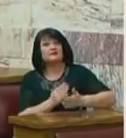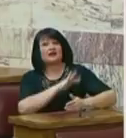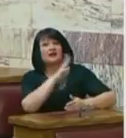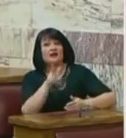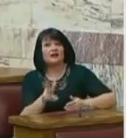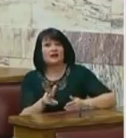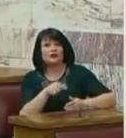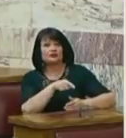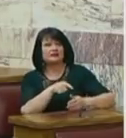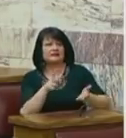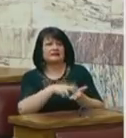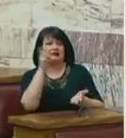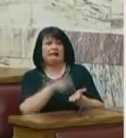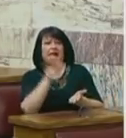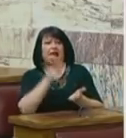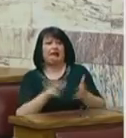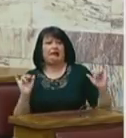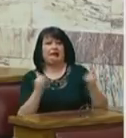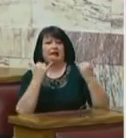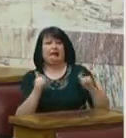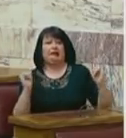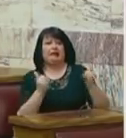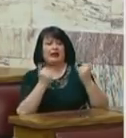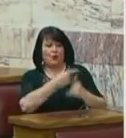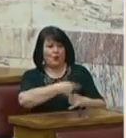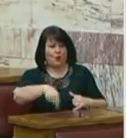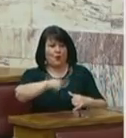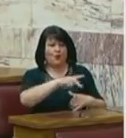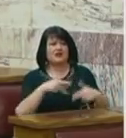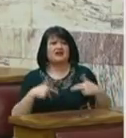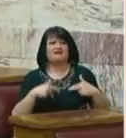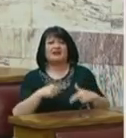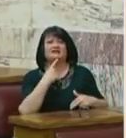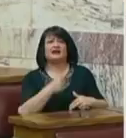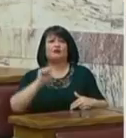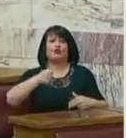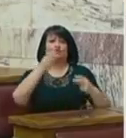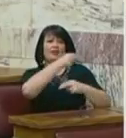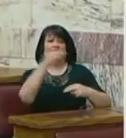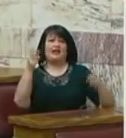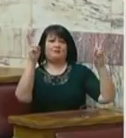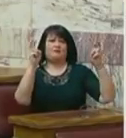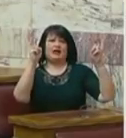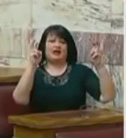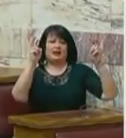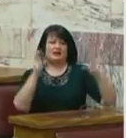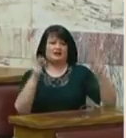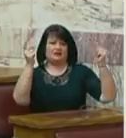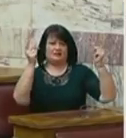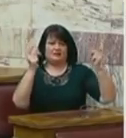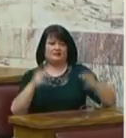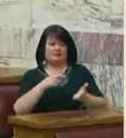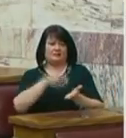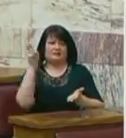πανηγύρι. Όλοι οι κυβερνητικοί και κράκτες θα το είχαν κάνει πρώτο θέμα, θα είχαν στήσει χορό. Οι